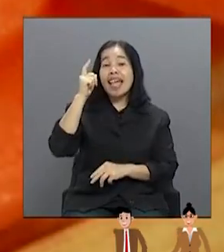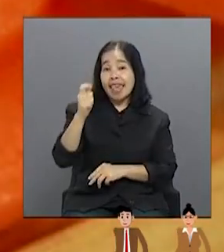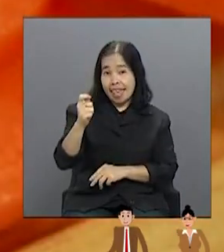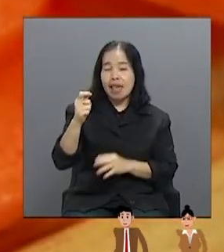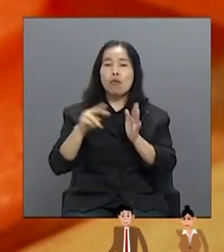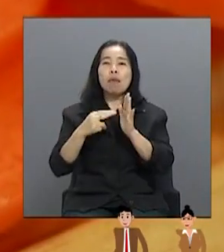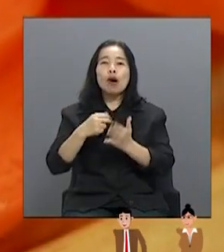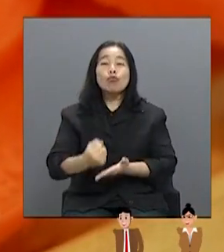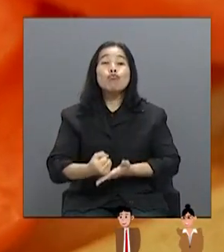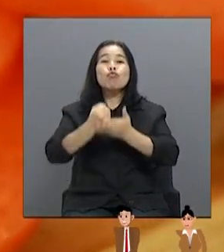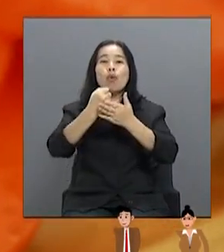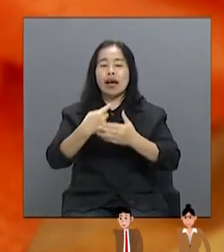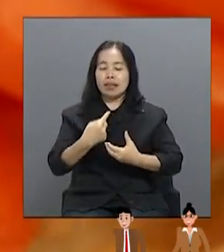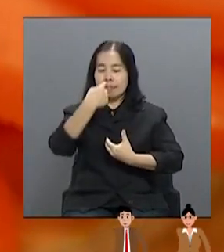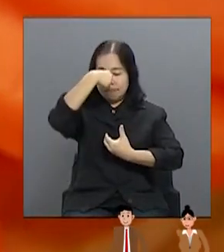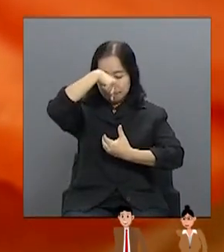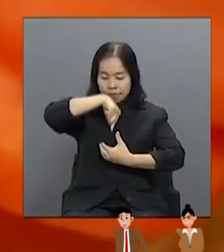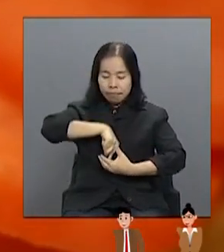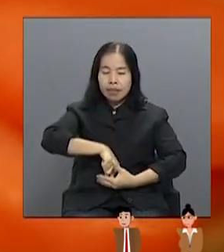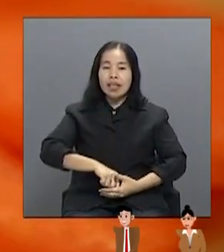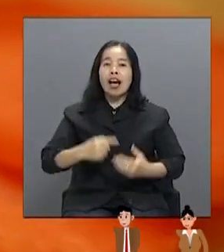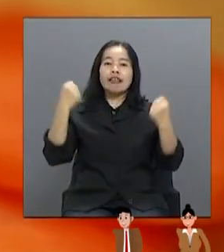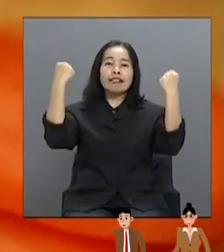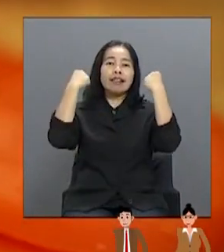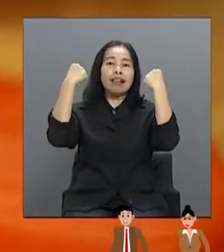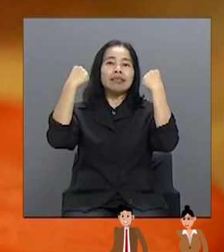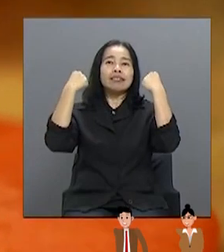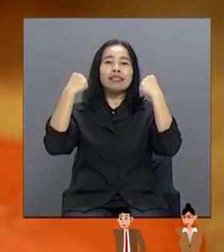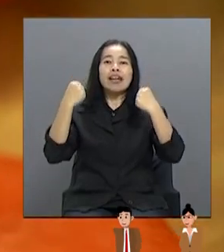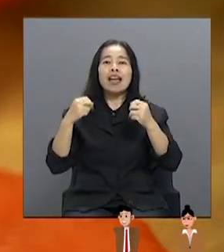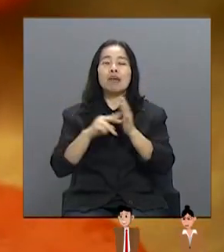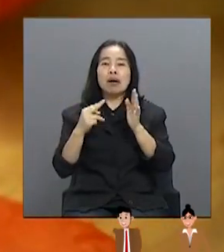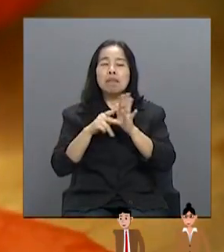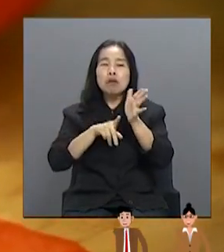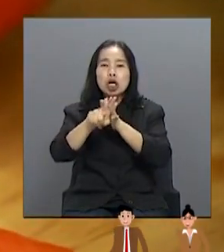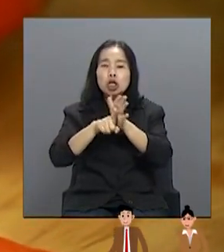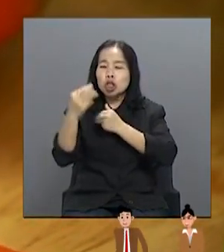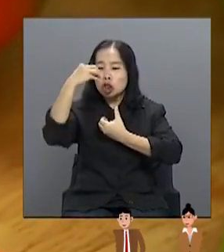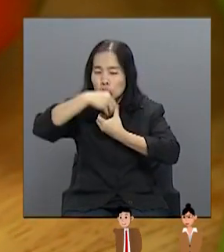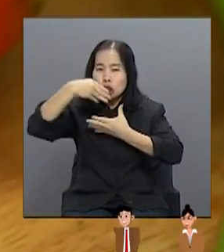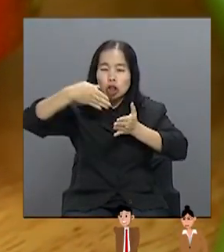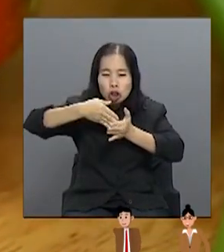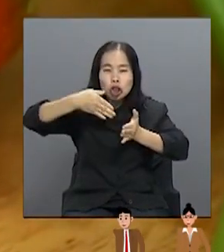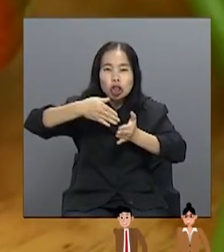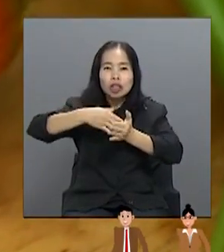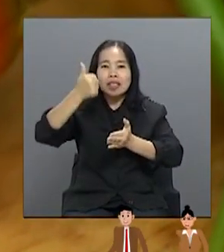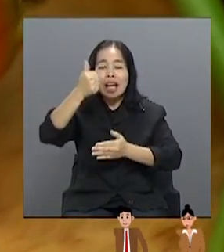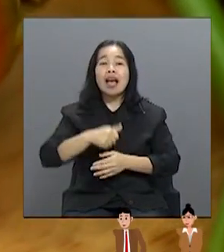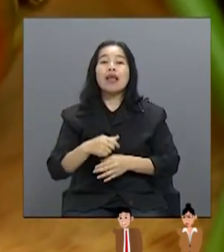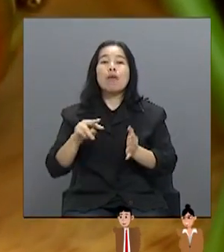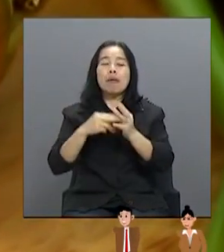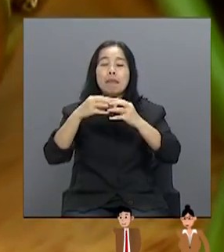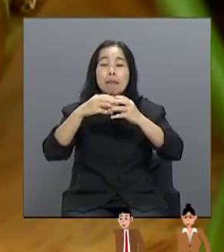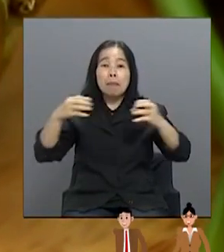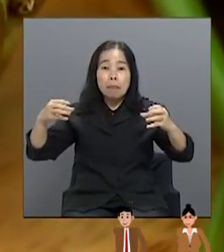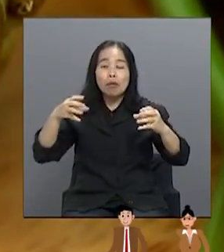างเดินหายใจเราแข็งแรงสตรองขึ้นคือยึดเหนี่ยวติดกันไม่ให้เชื้อมันบุกรุกนะครับแล้วจากแครอทจากมะละกอหรือเ